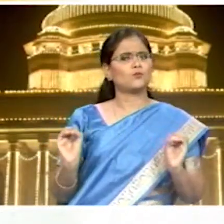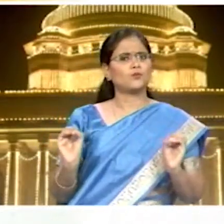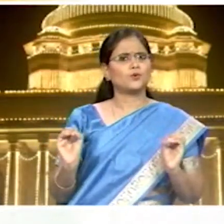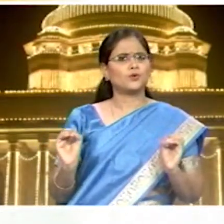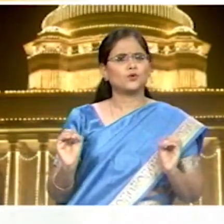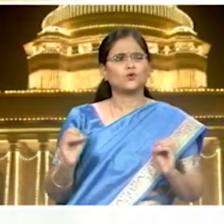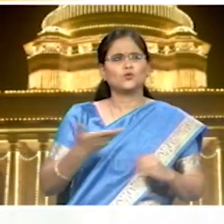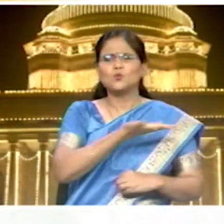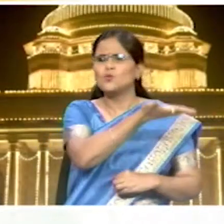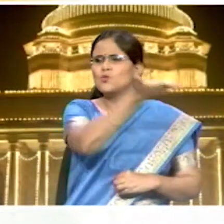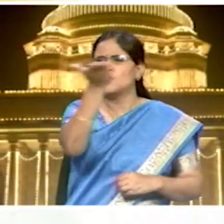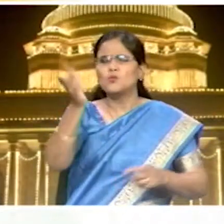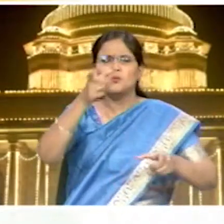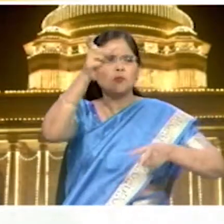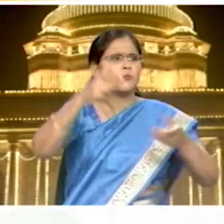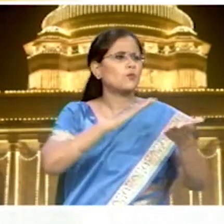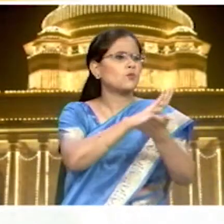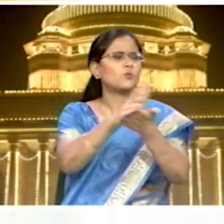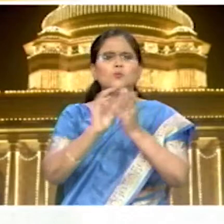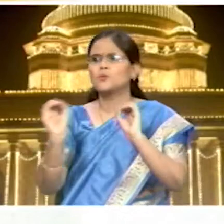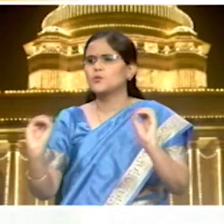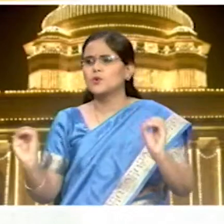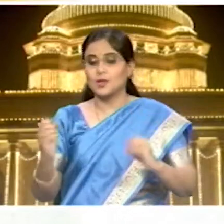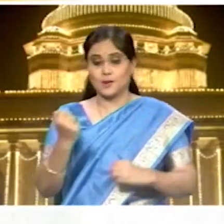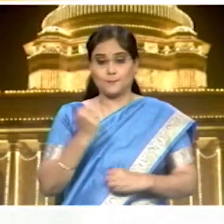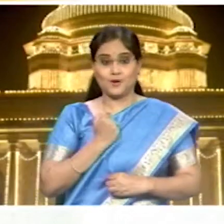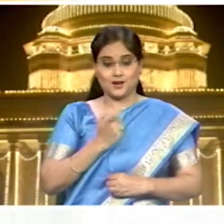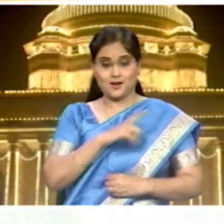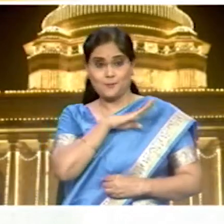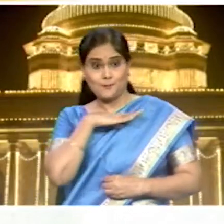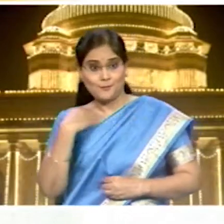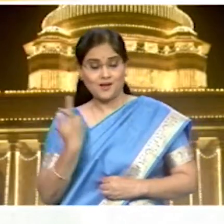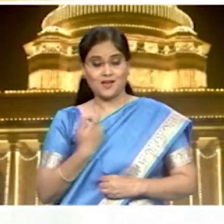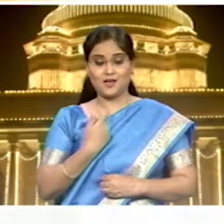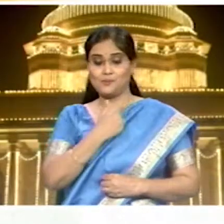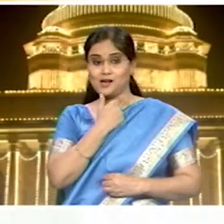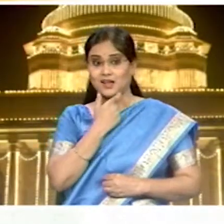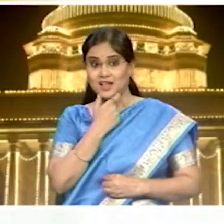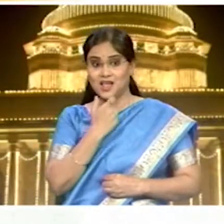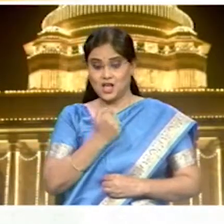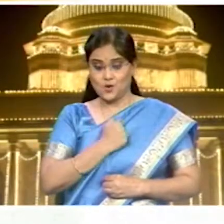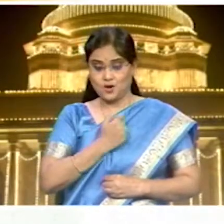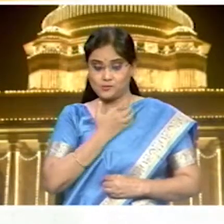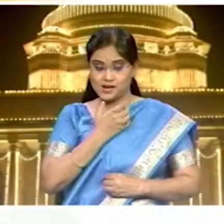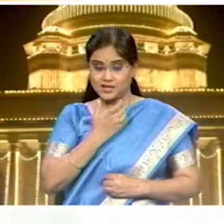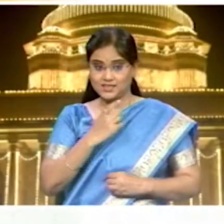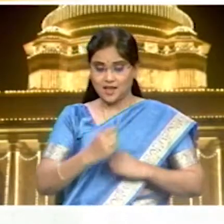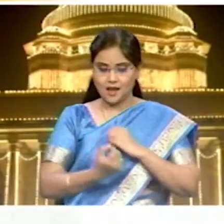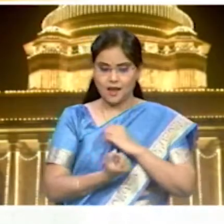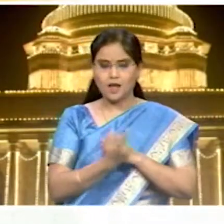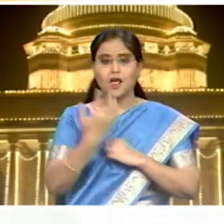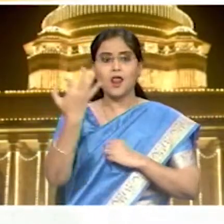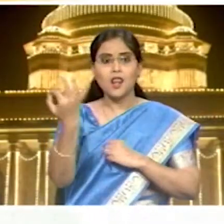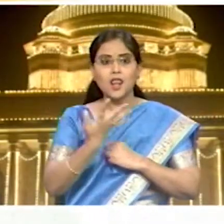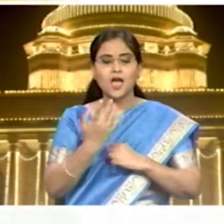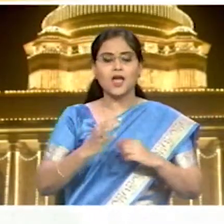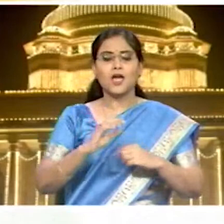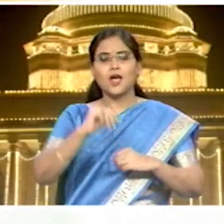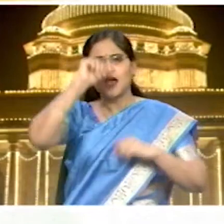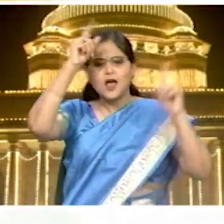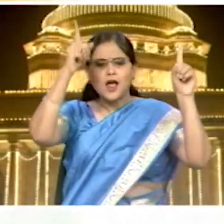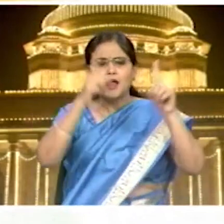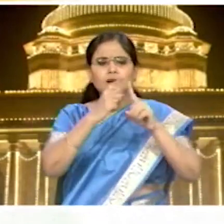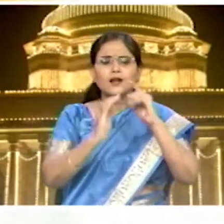नहीं रहेंगे तुम, परंतु हमारी अस्थियों पर उदित होगी नई भारत की महागाथा।